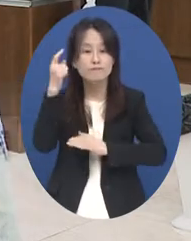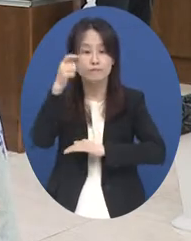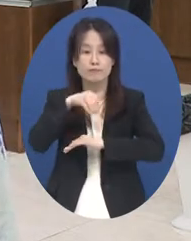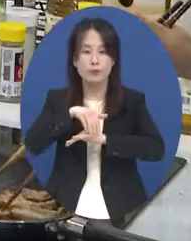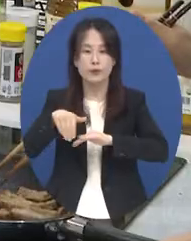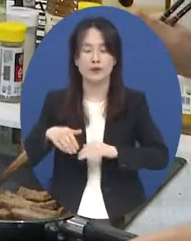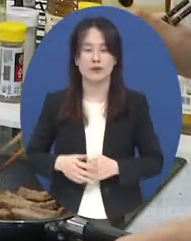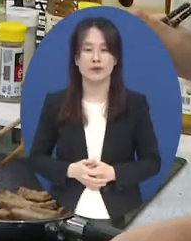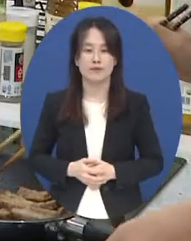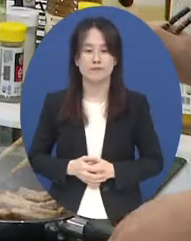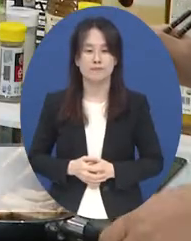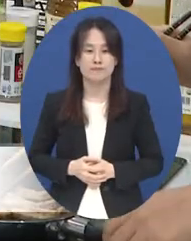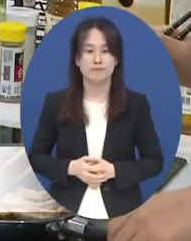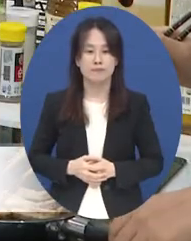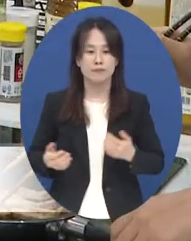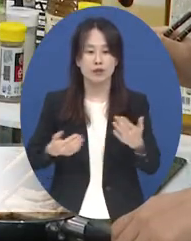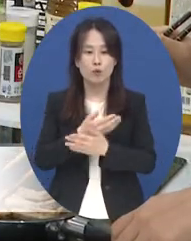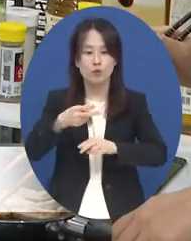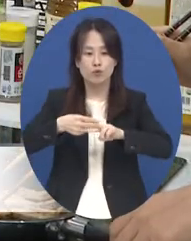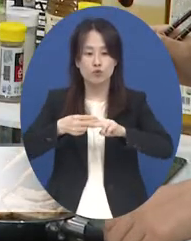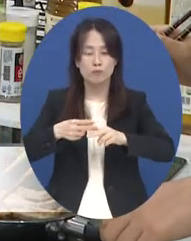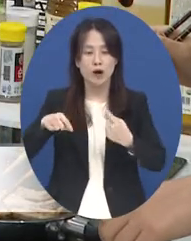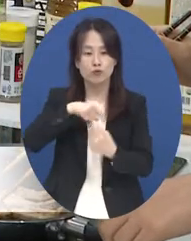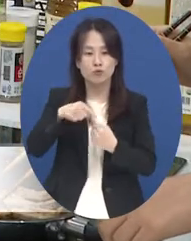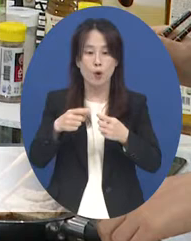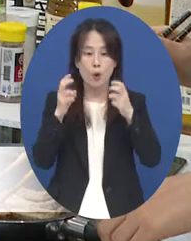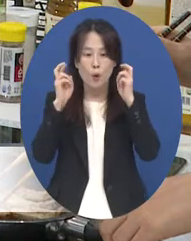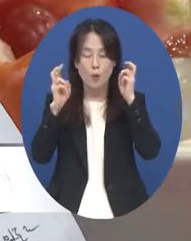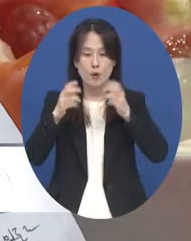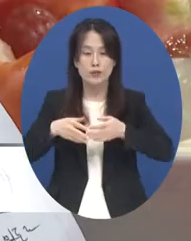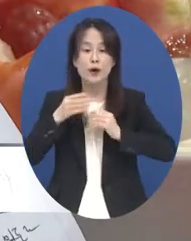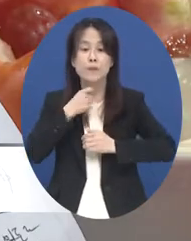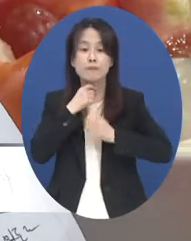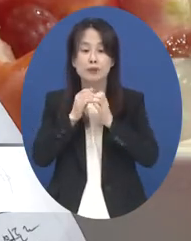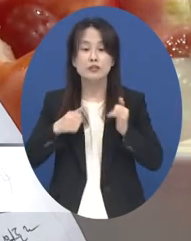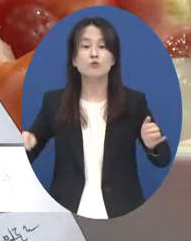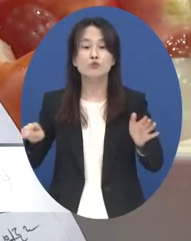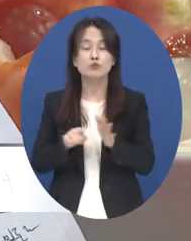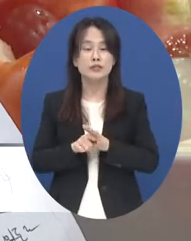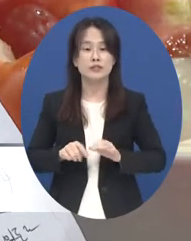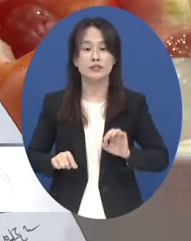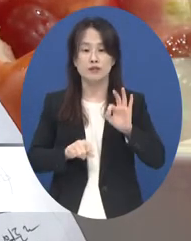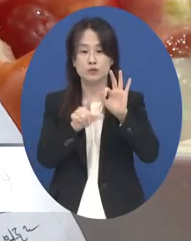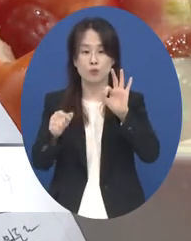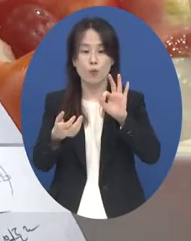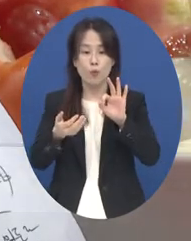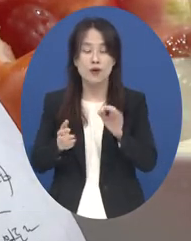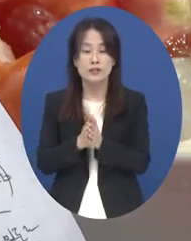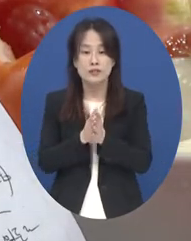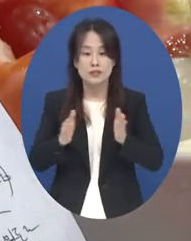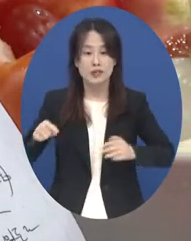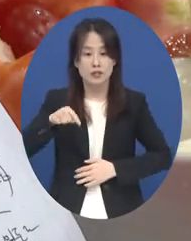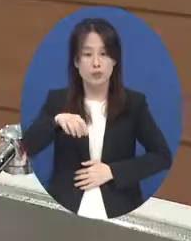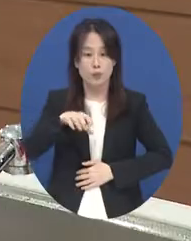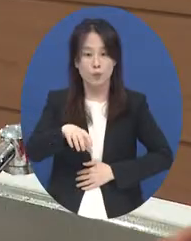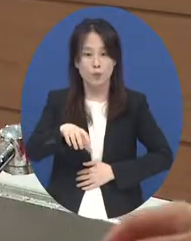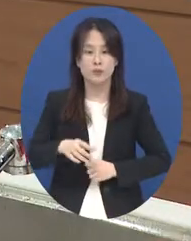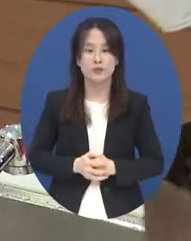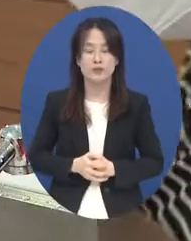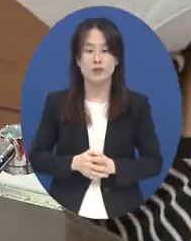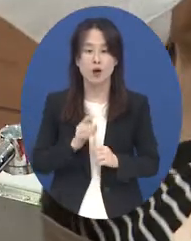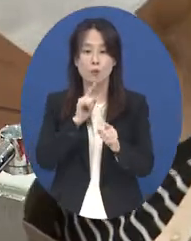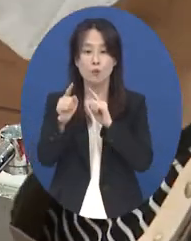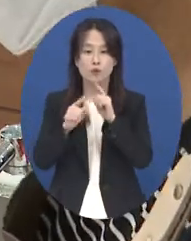할 생각입니다. 경기도가 공유주방 운영업 예비 창업자들을 위해 지난달 문을 연 뒤창식 아카데미에선